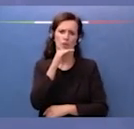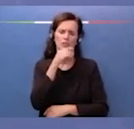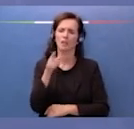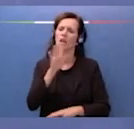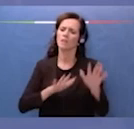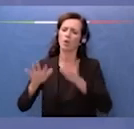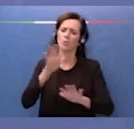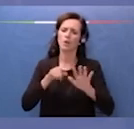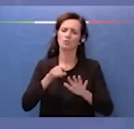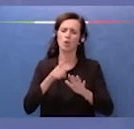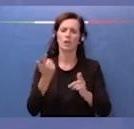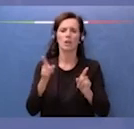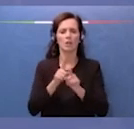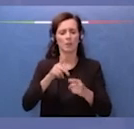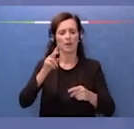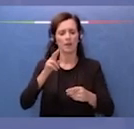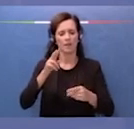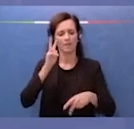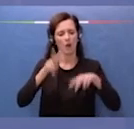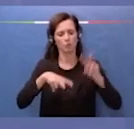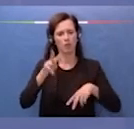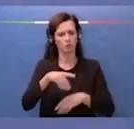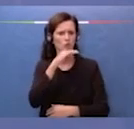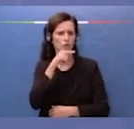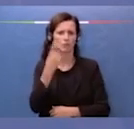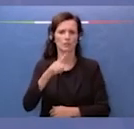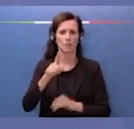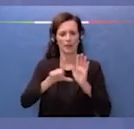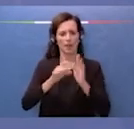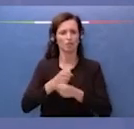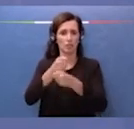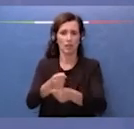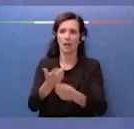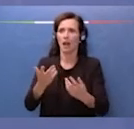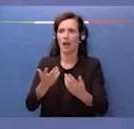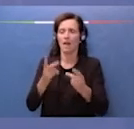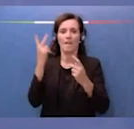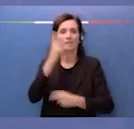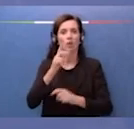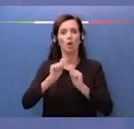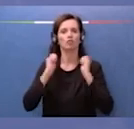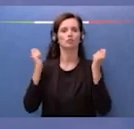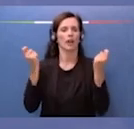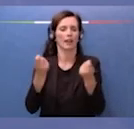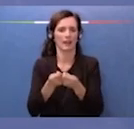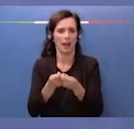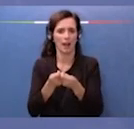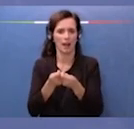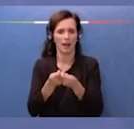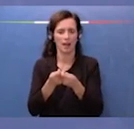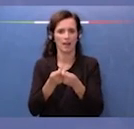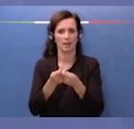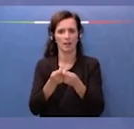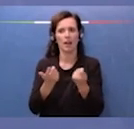il contenuto di questa legge delega ecco l'ho detto e molto generale lee non è che si prendono poi venire